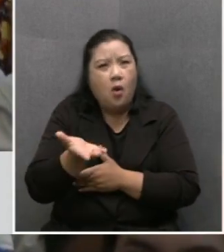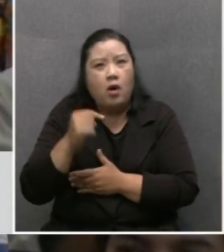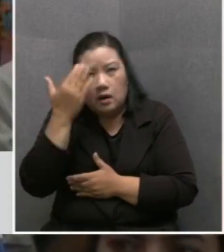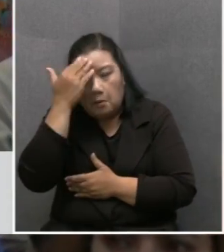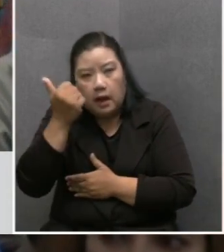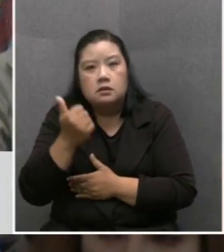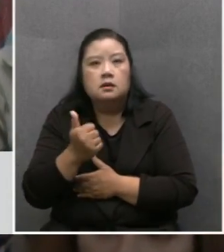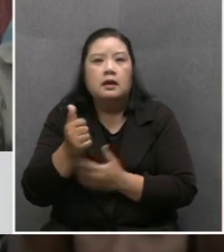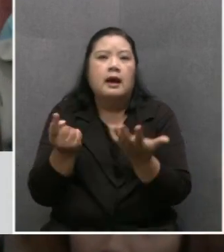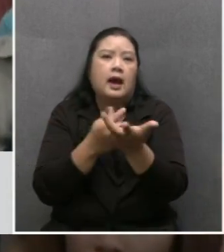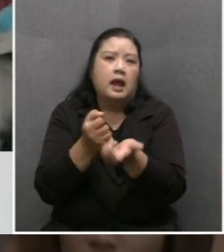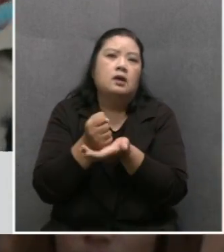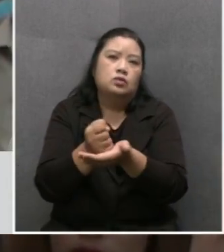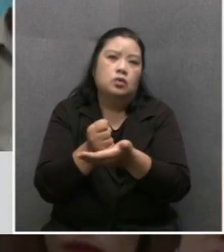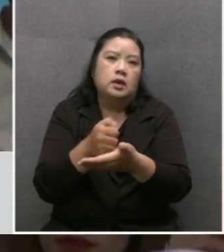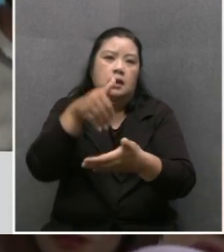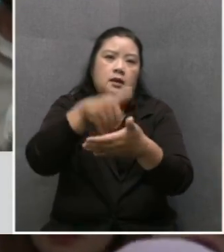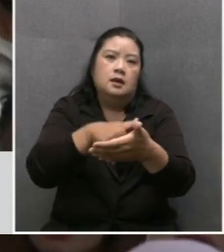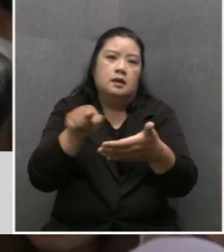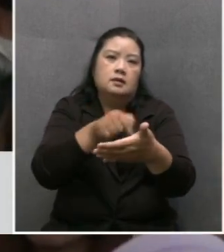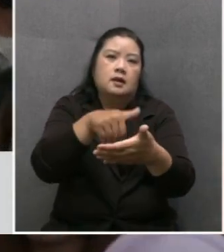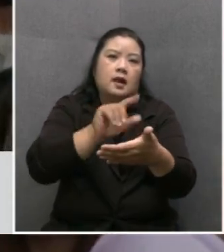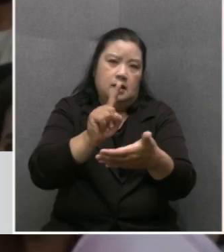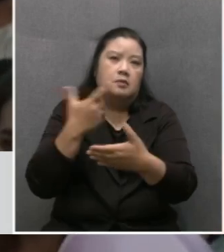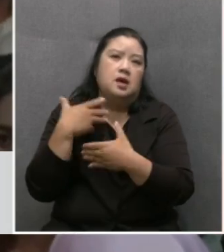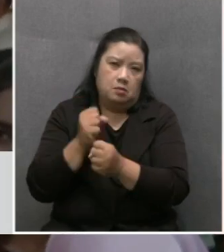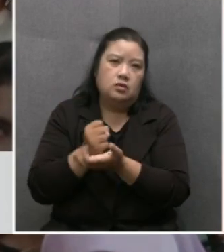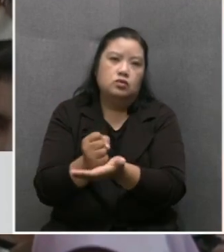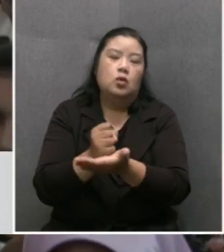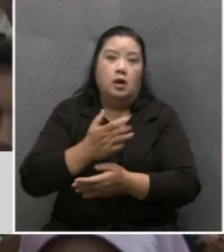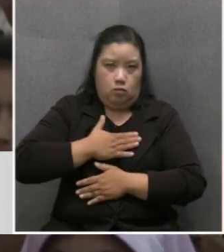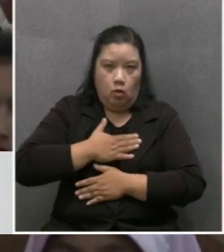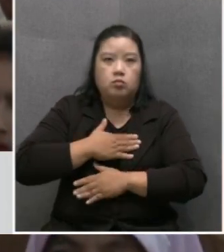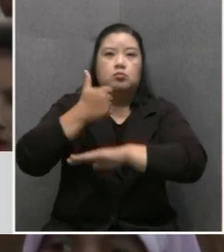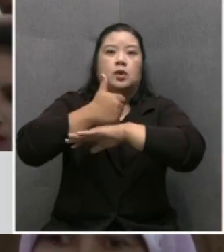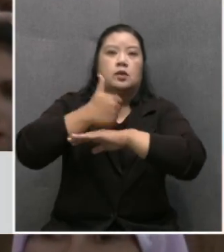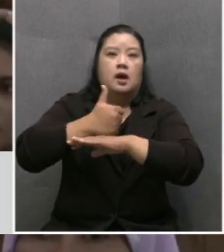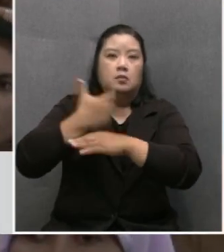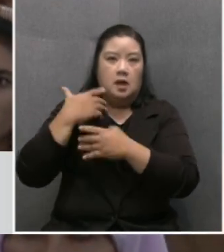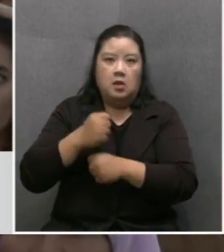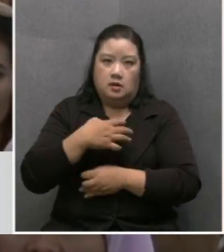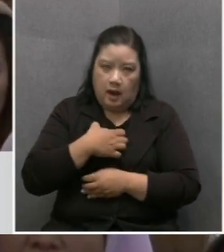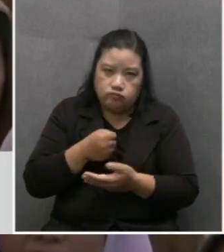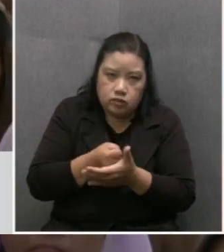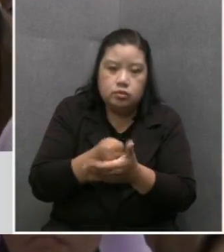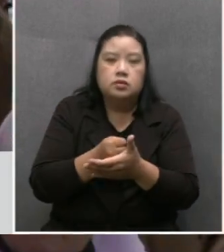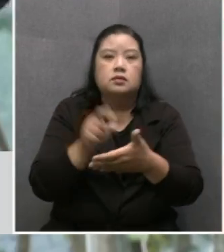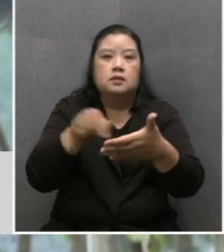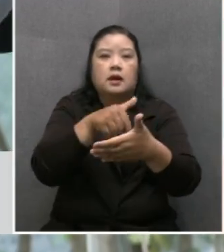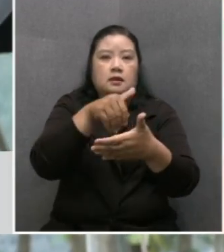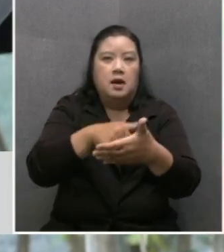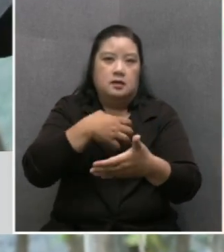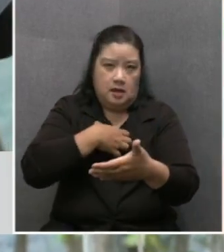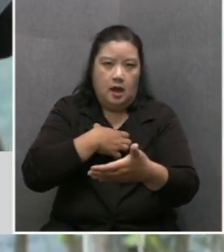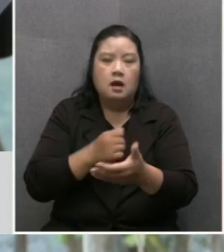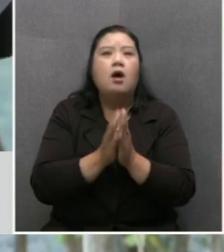นี้ให้กับพรรคประชาธิปัตย์โดยยืนยันว่าพร้อมทำหน้าที่ผู้นำพรรคประชาธิปัตย์ในการเลือกตั้งครั้งนี้นายจุรินทร์ขอให้ชาวพังง